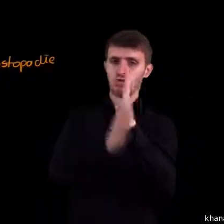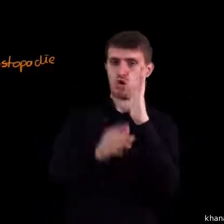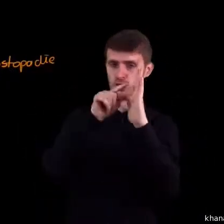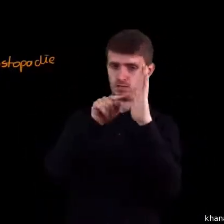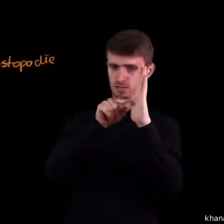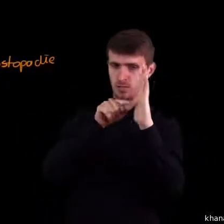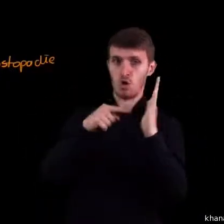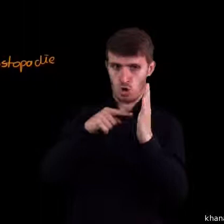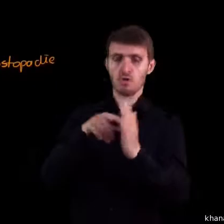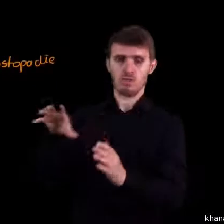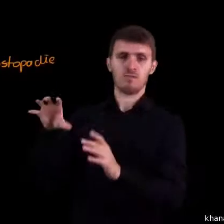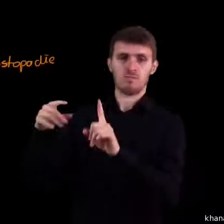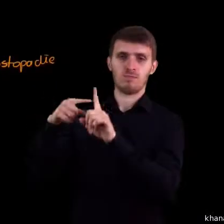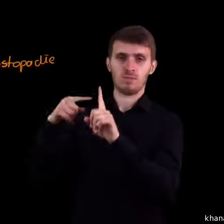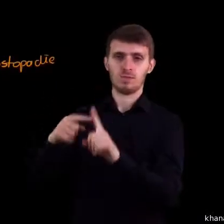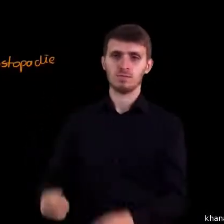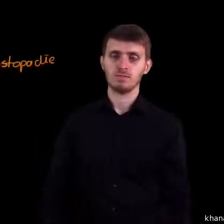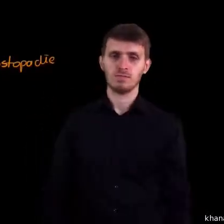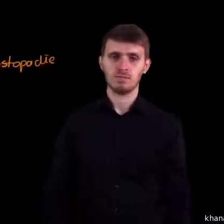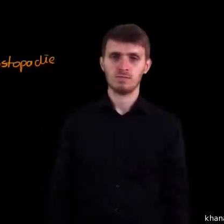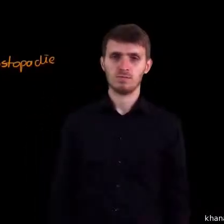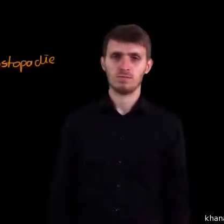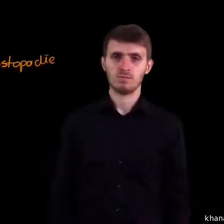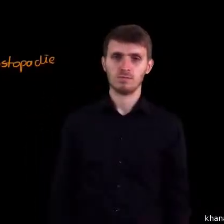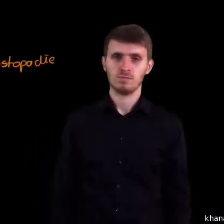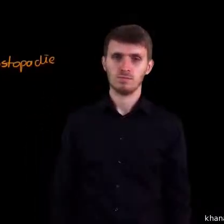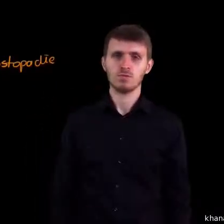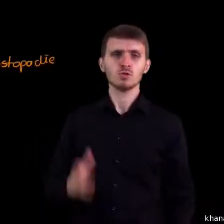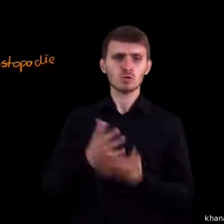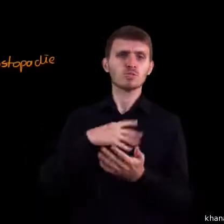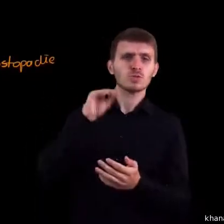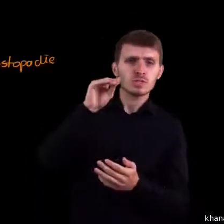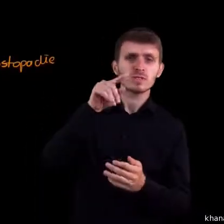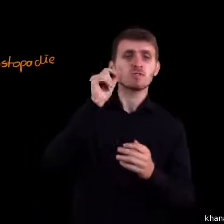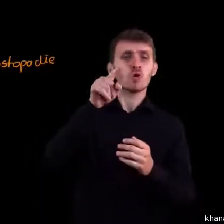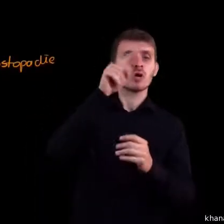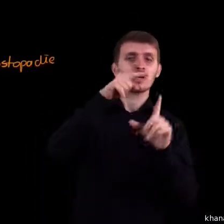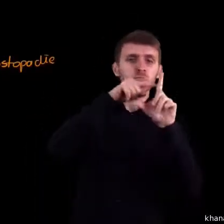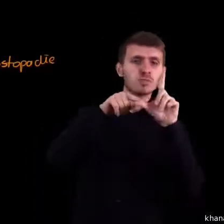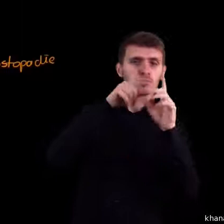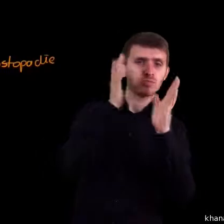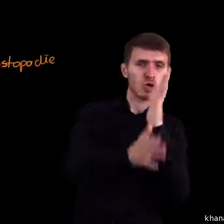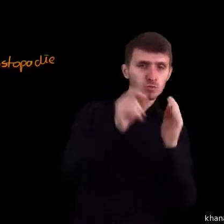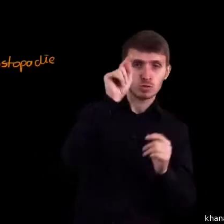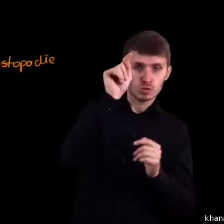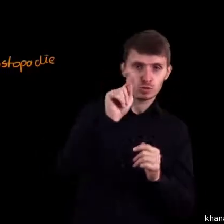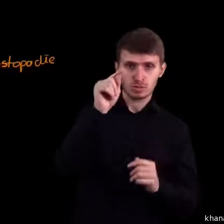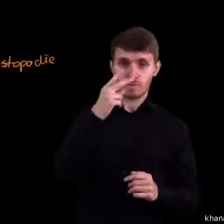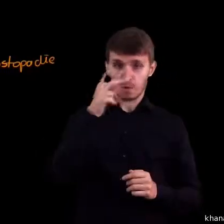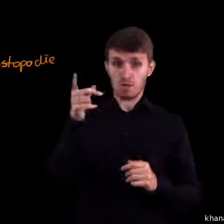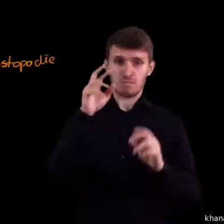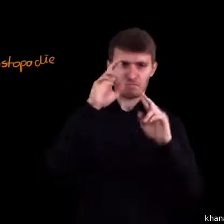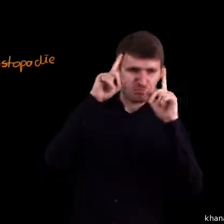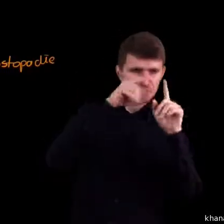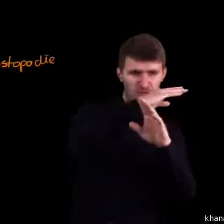Wspomniałam już tutaj o kątach prostych, więc na pewno widzisz, które proste są do siebie prostopadłe. Może spróbuj zatrzymać film i odpowiedzieć na to